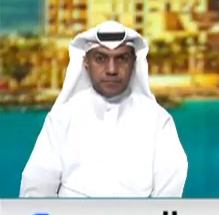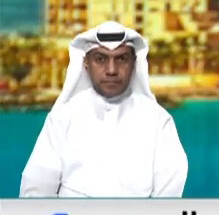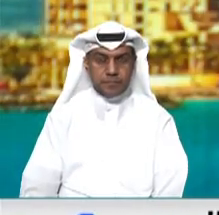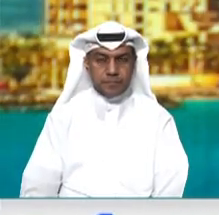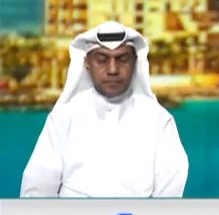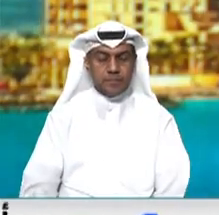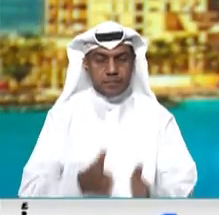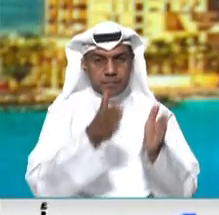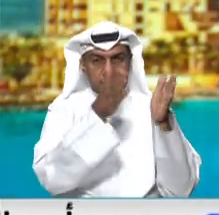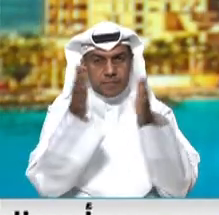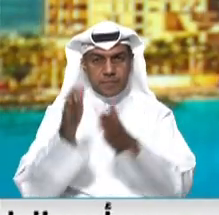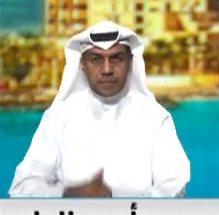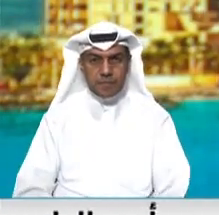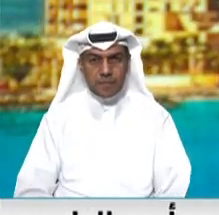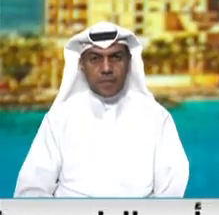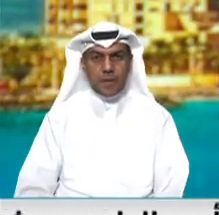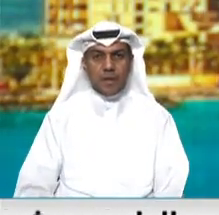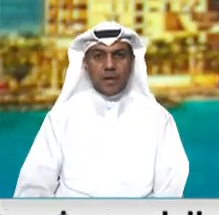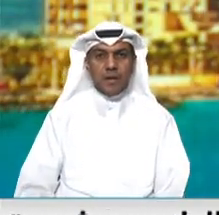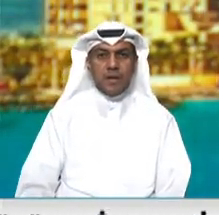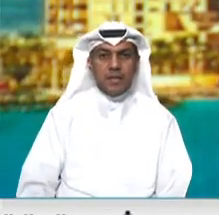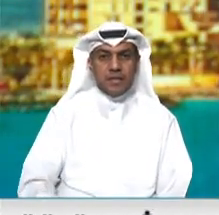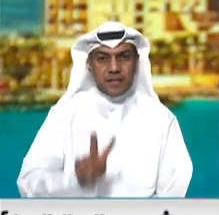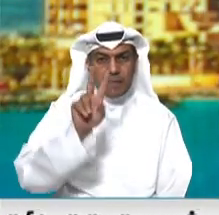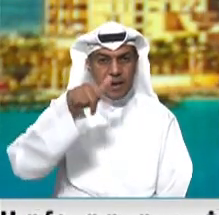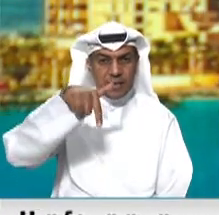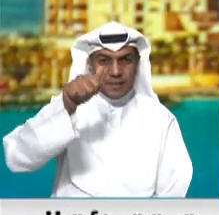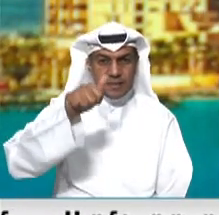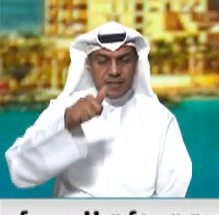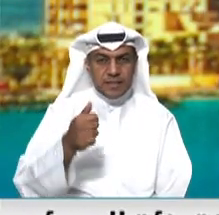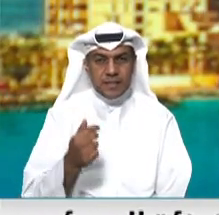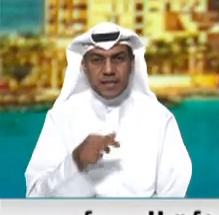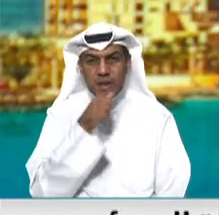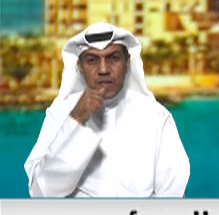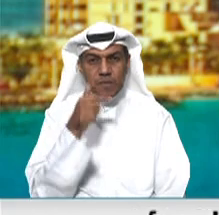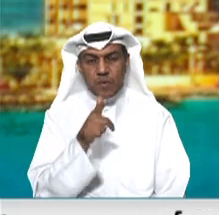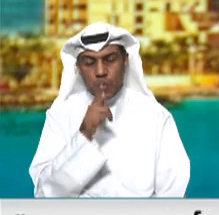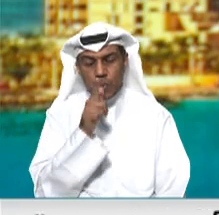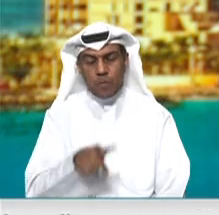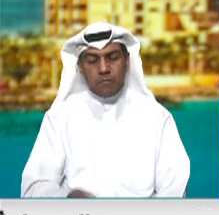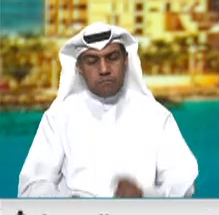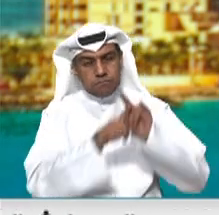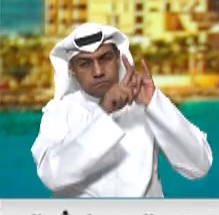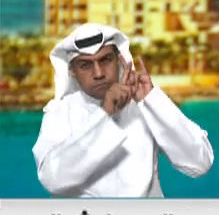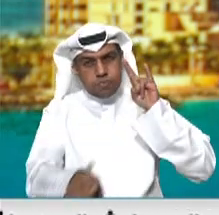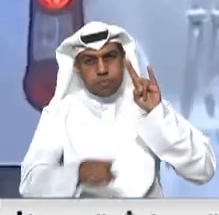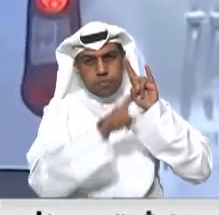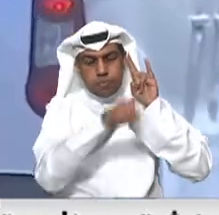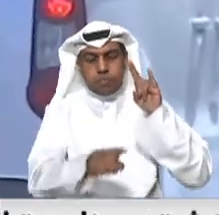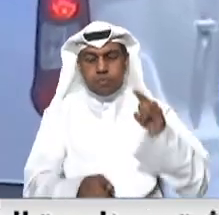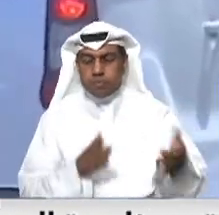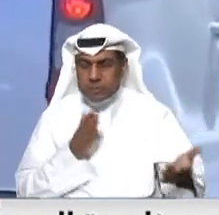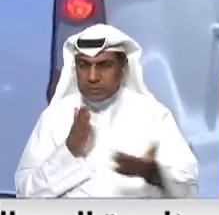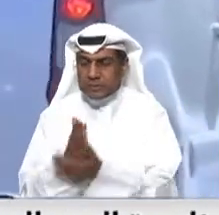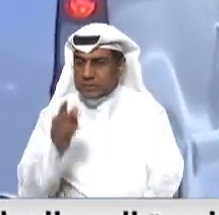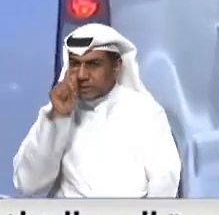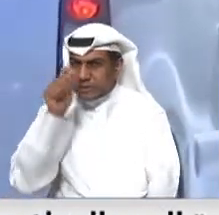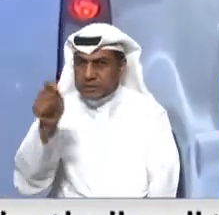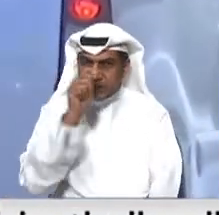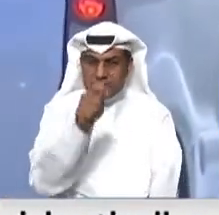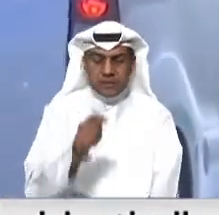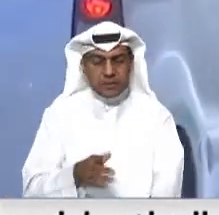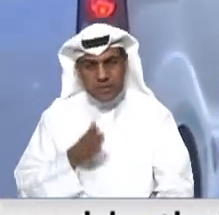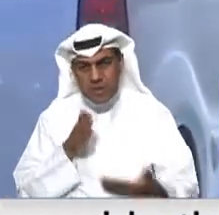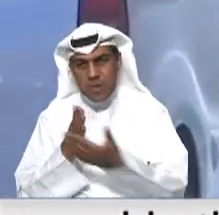وفي الضفة الغربية شن الاحتلال الإسرائيلي حملة اقتحامات في عدة بلدات ومدن تخللها